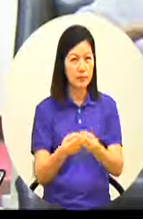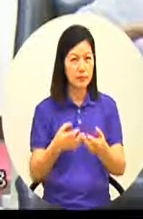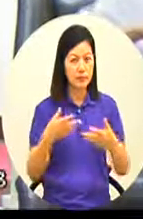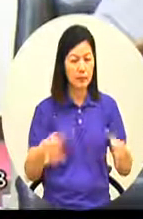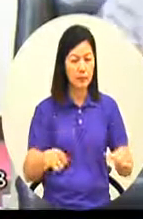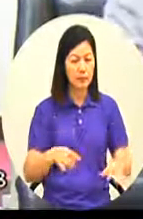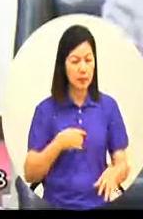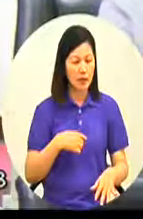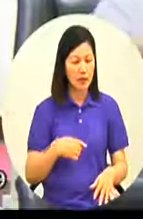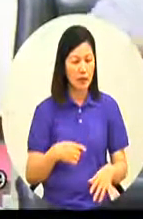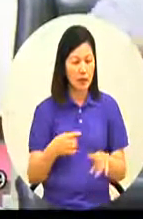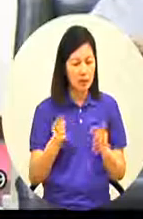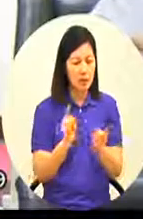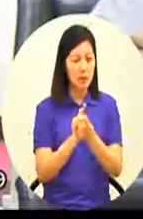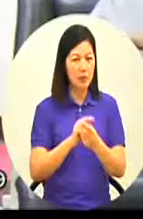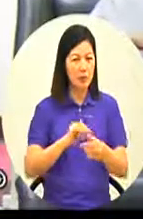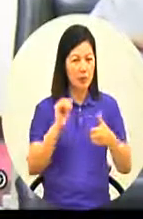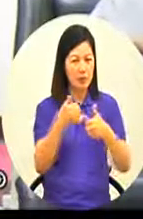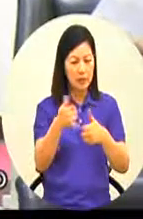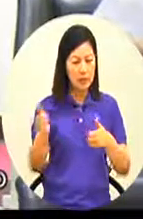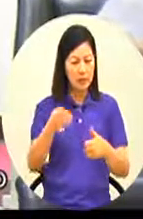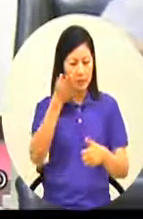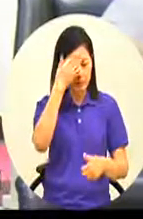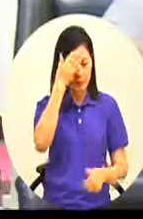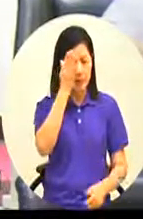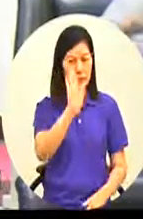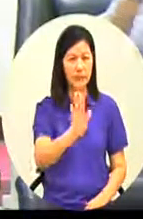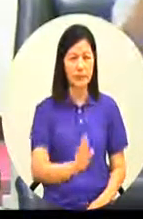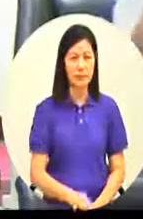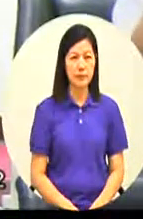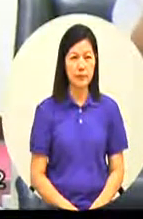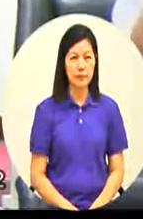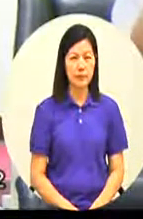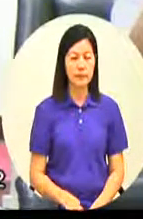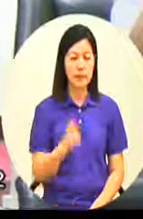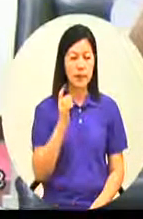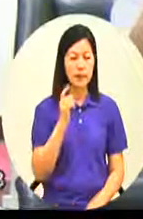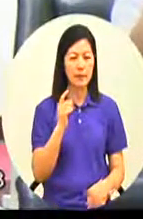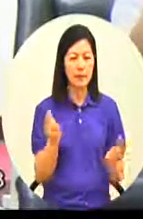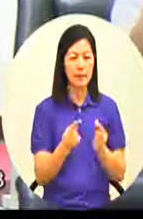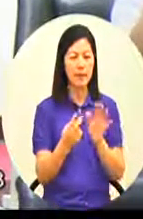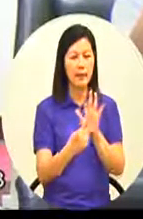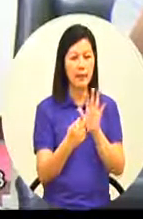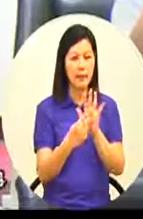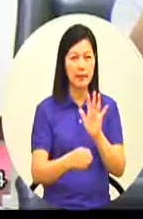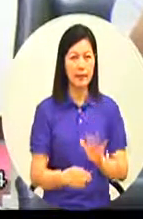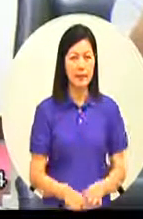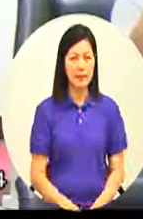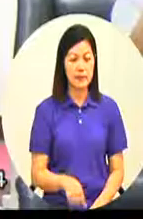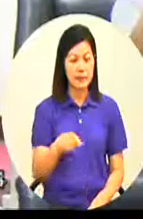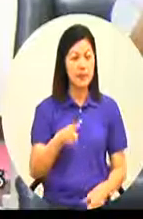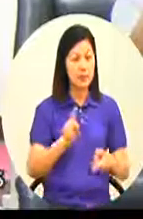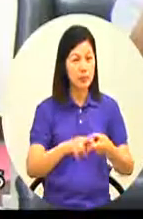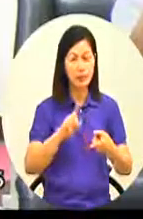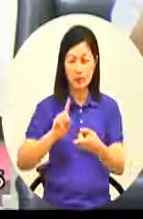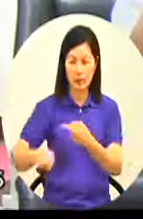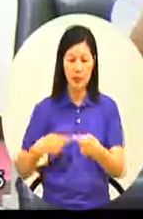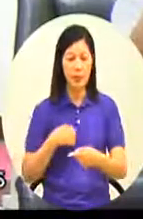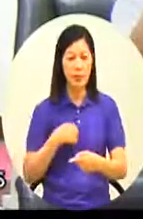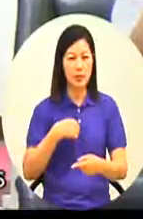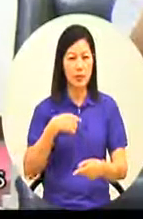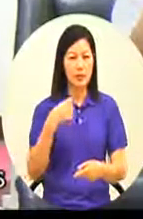扰。第一点。我举个例子而已啊，吼，我不会说这样是对啊，是不对。我只举个例